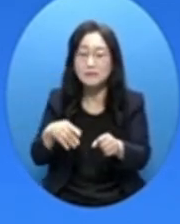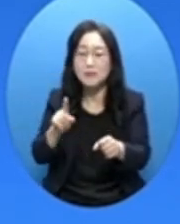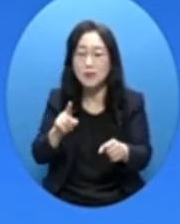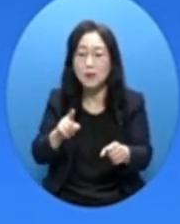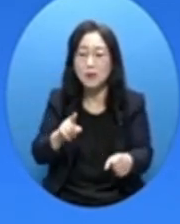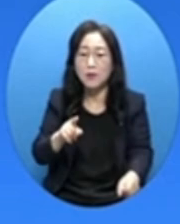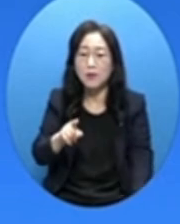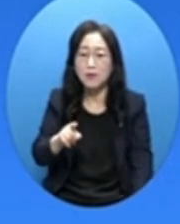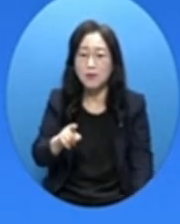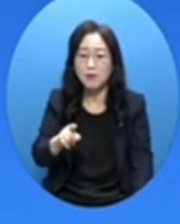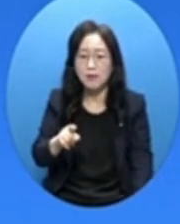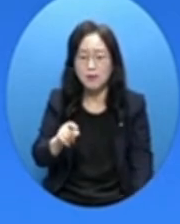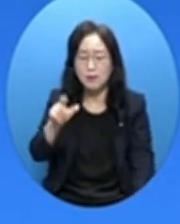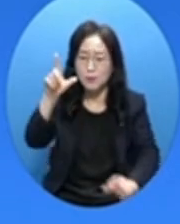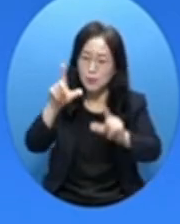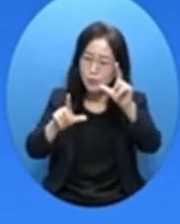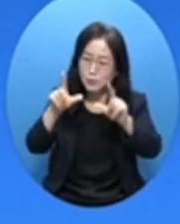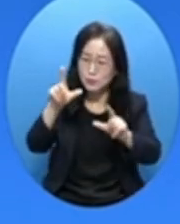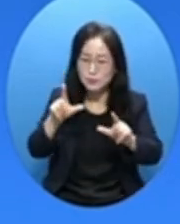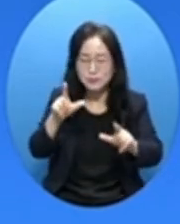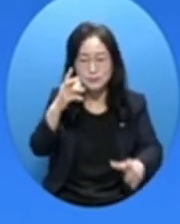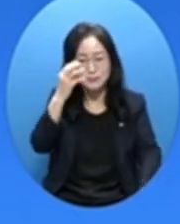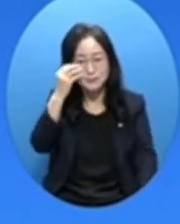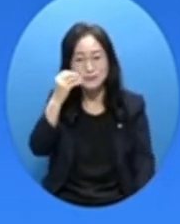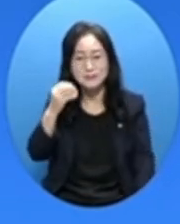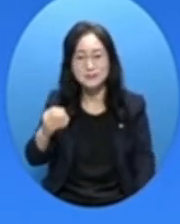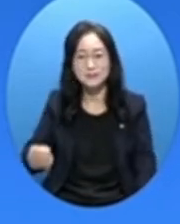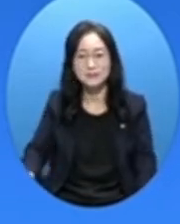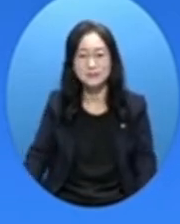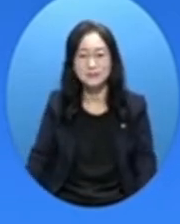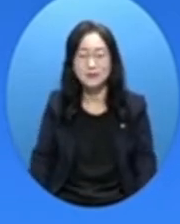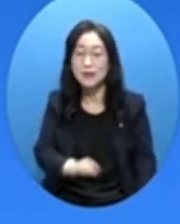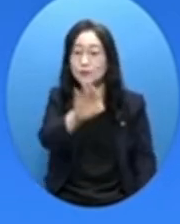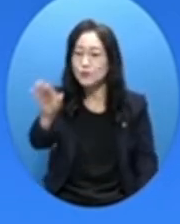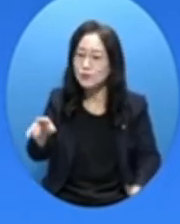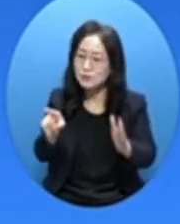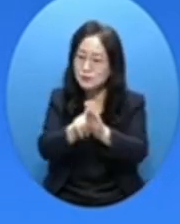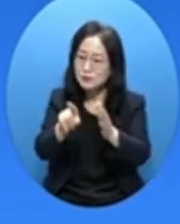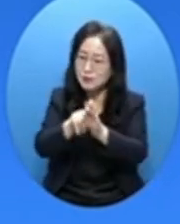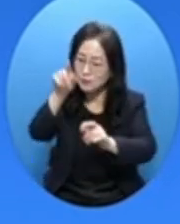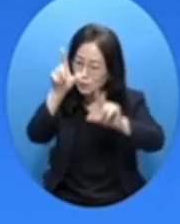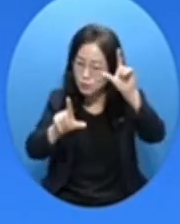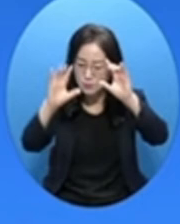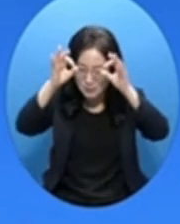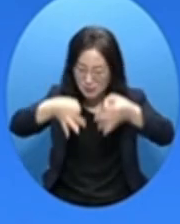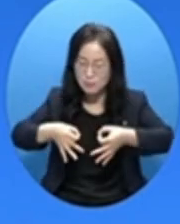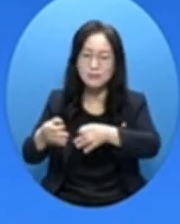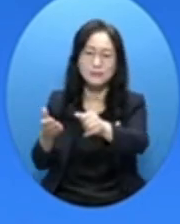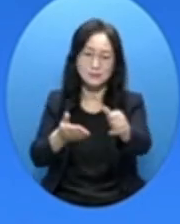십자가가 가분수된 십자가의 모습이 우리들의 신앙의 모습이 아닌가 생각을 합니다.